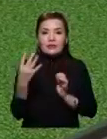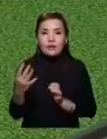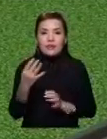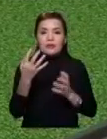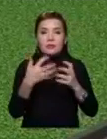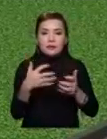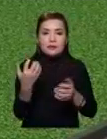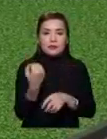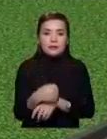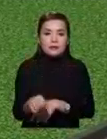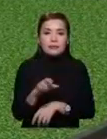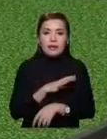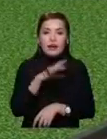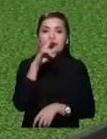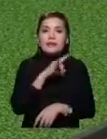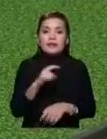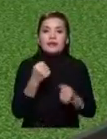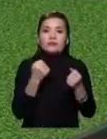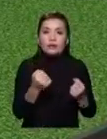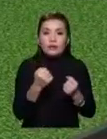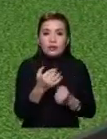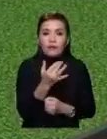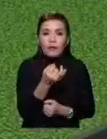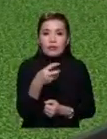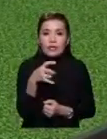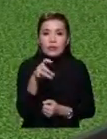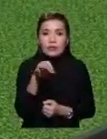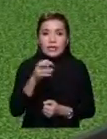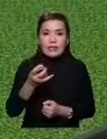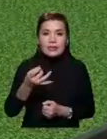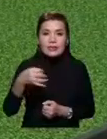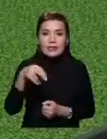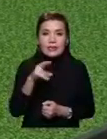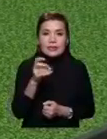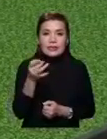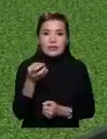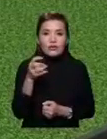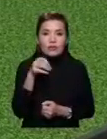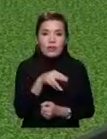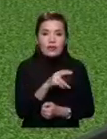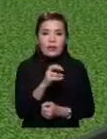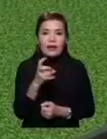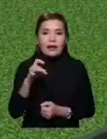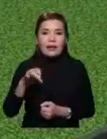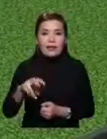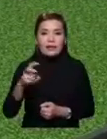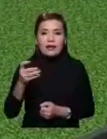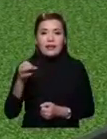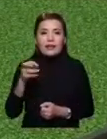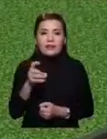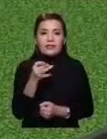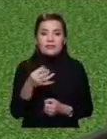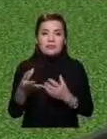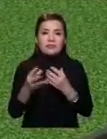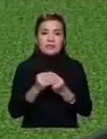4 есебімен жеңді. Қазақстандық спортшы Фелкенс командасында Кристия Сумит Нагал және Тейлор Фрицпен